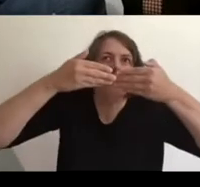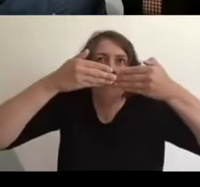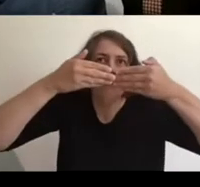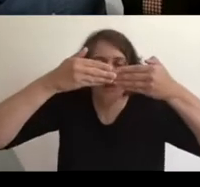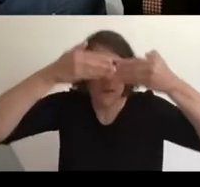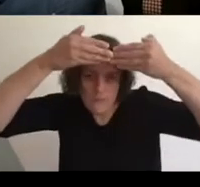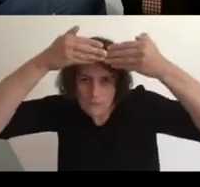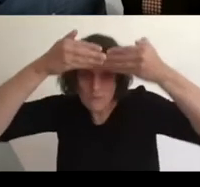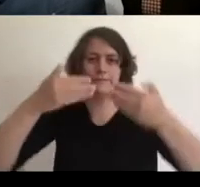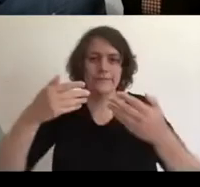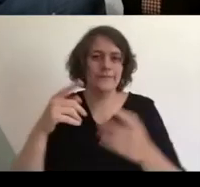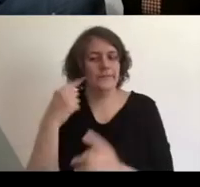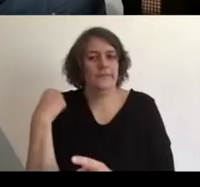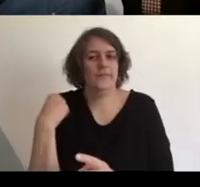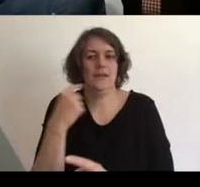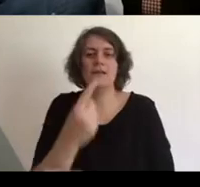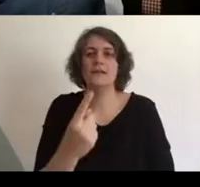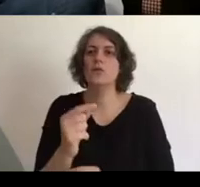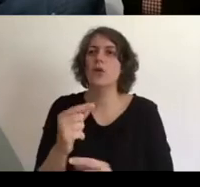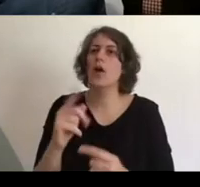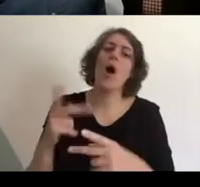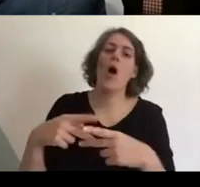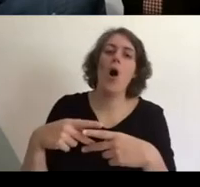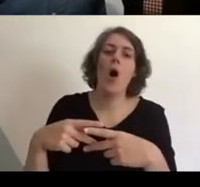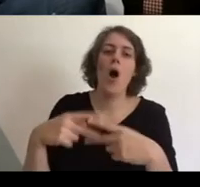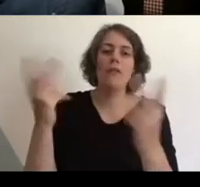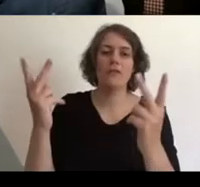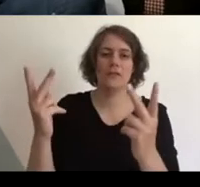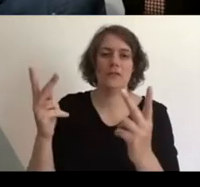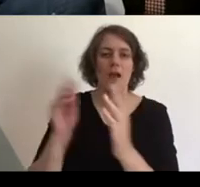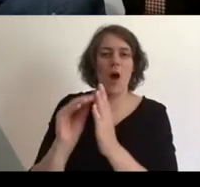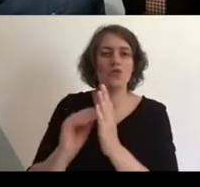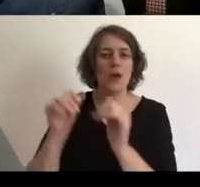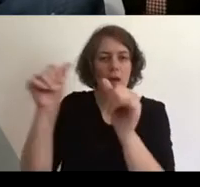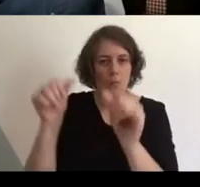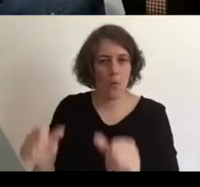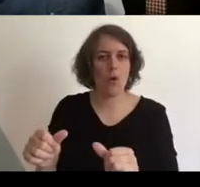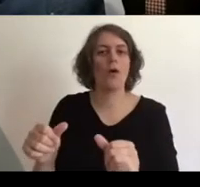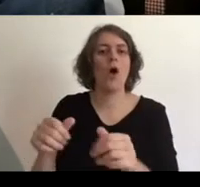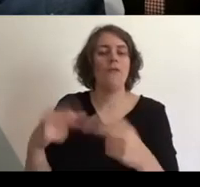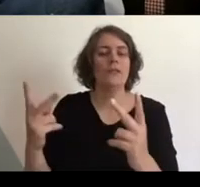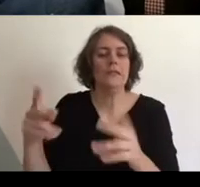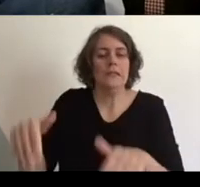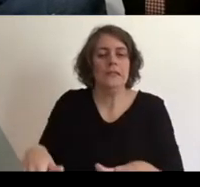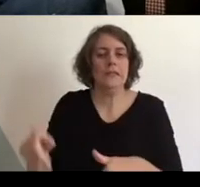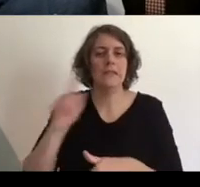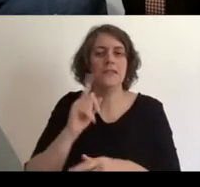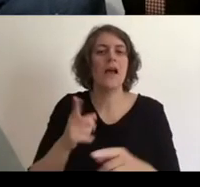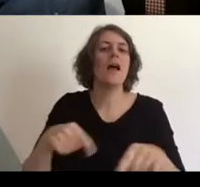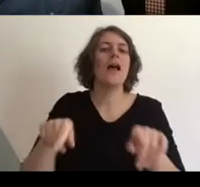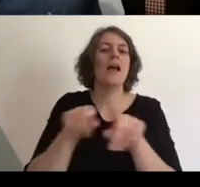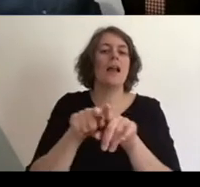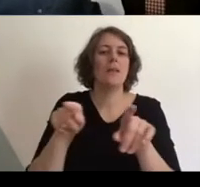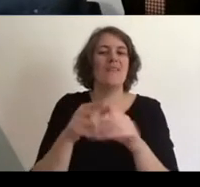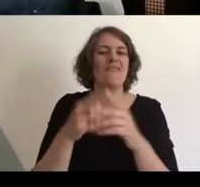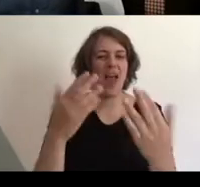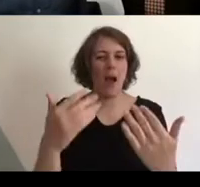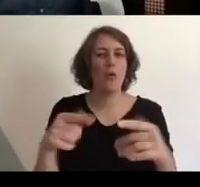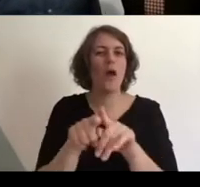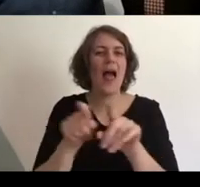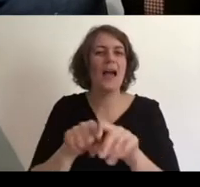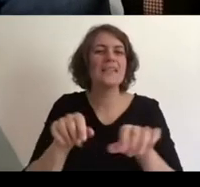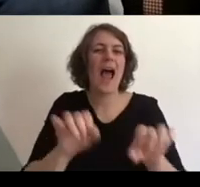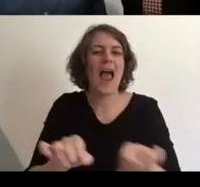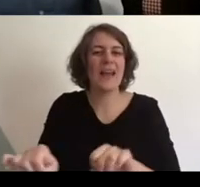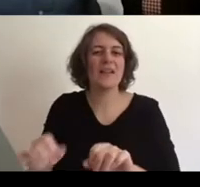Satz, Bewerbungen von Schwerbehinderten werden bei gleicher Eignung bevorzugt. Und dann habe ich mir jetzt so gedacht, ich möchte aber eigentlich auch nicht